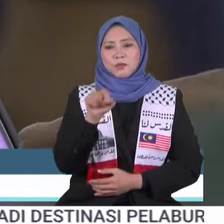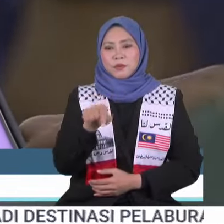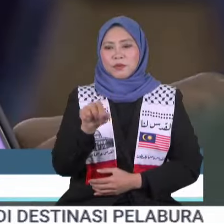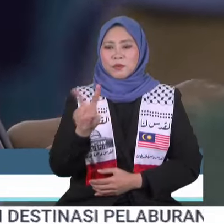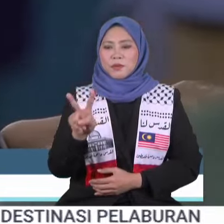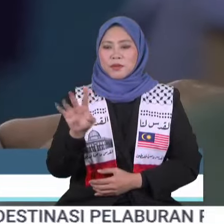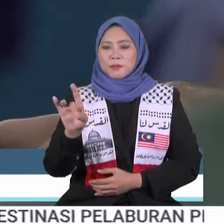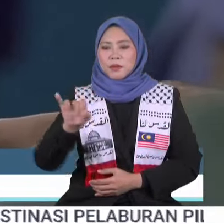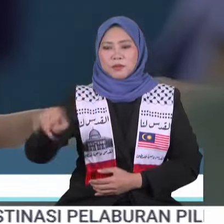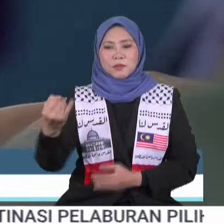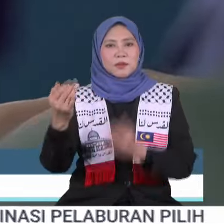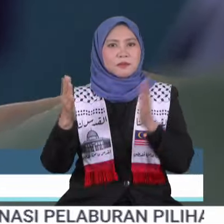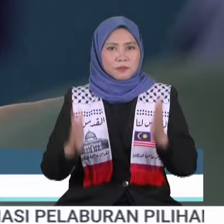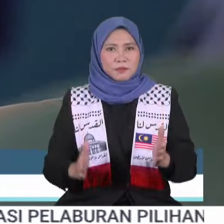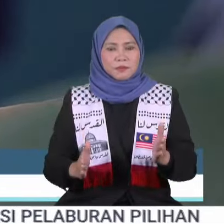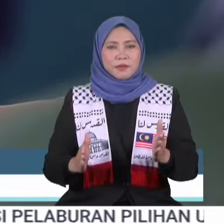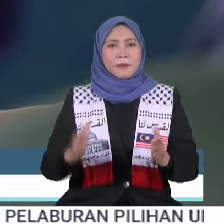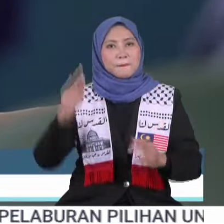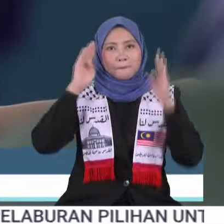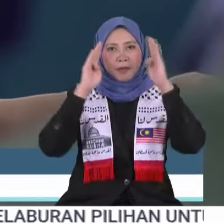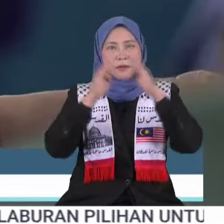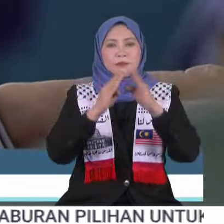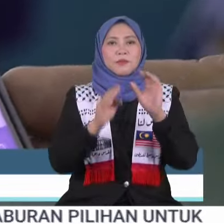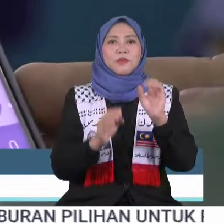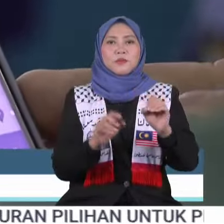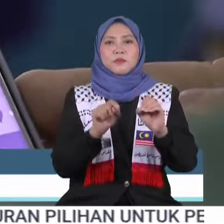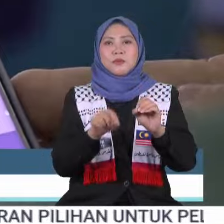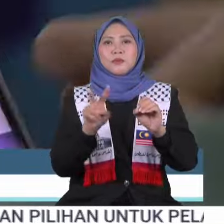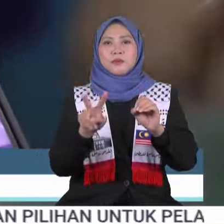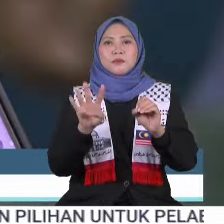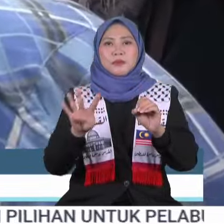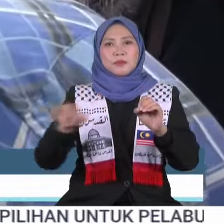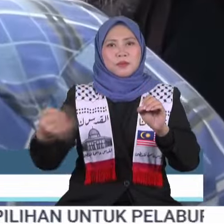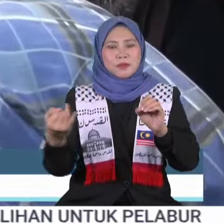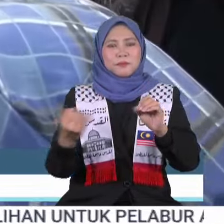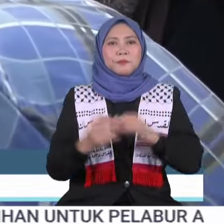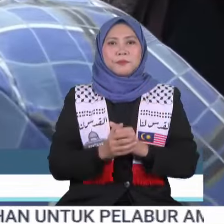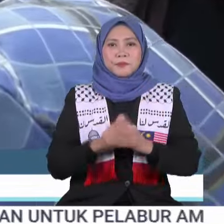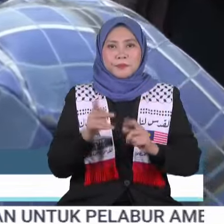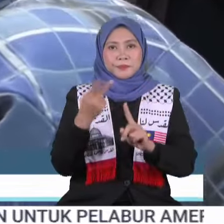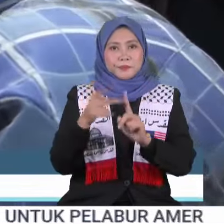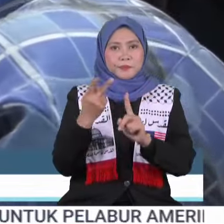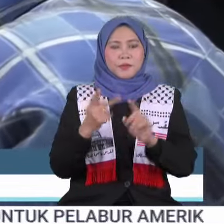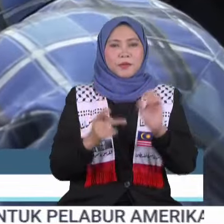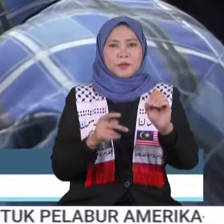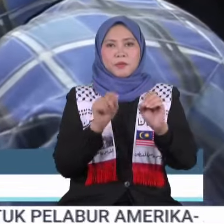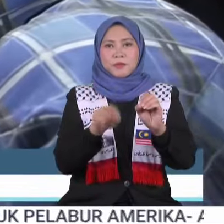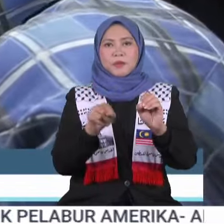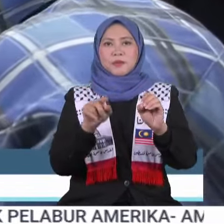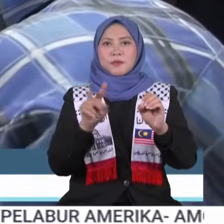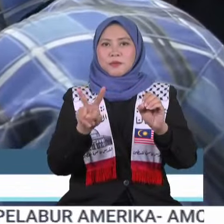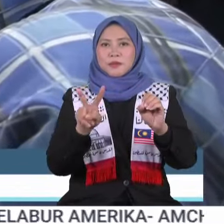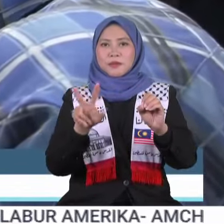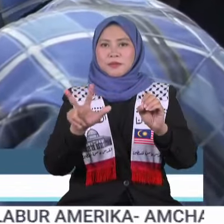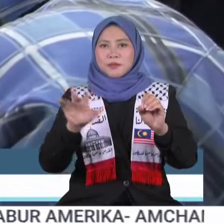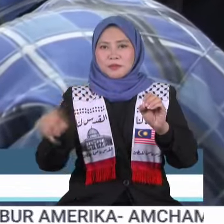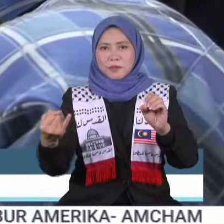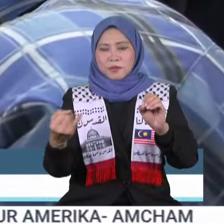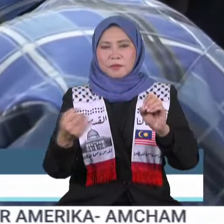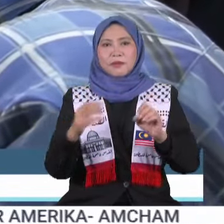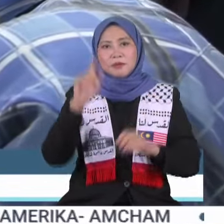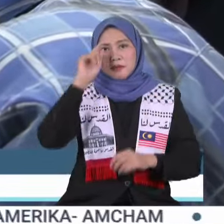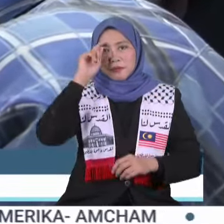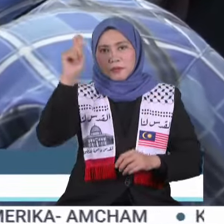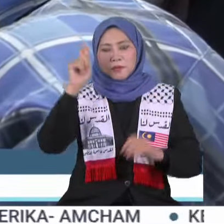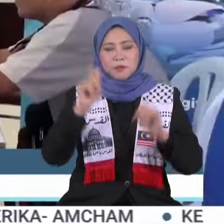0.28 juta orang Pahang 0.24 juta Pulau Pinang 0.23 juta